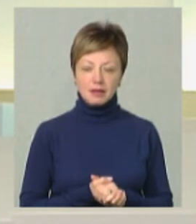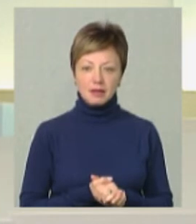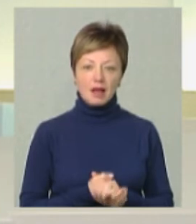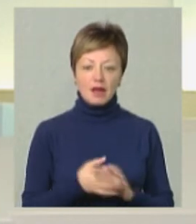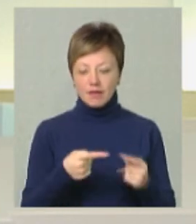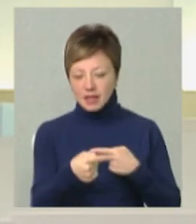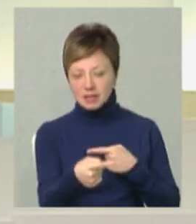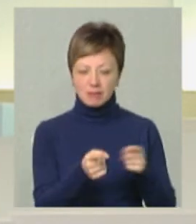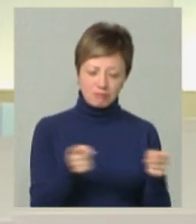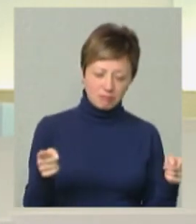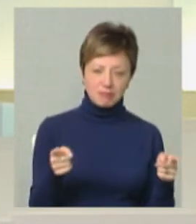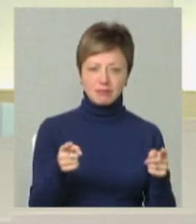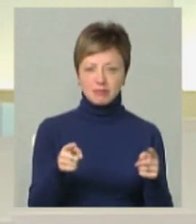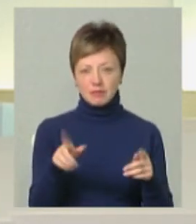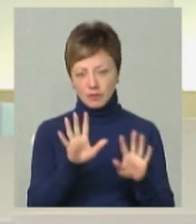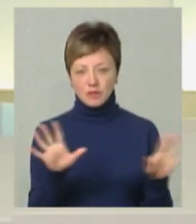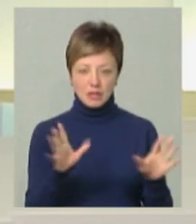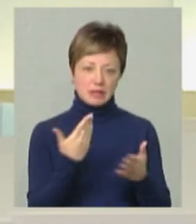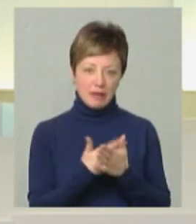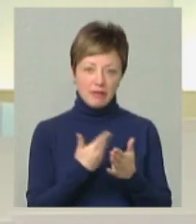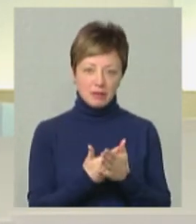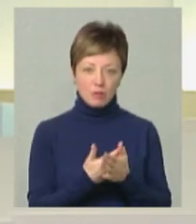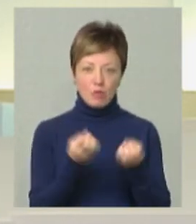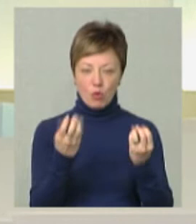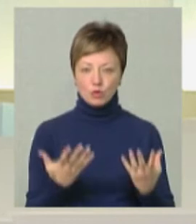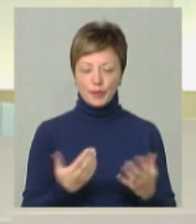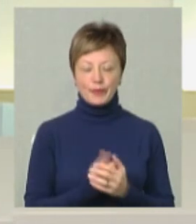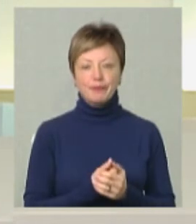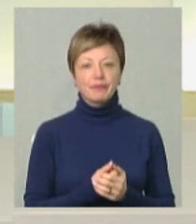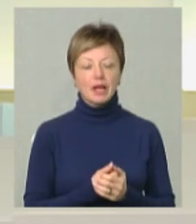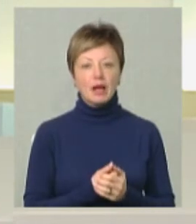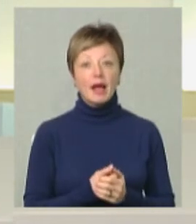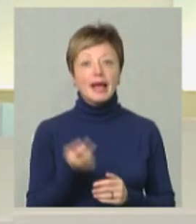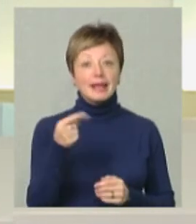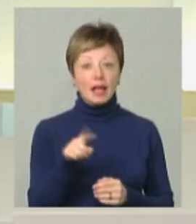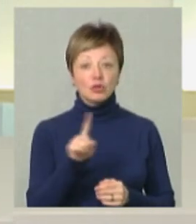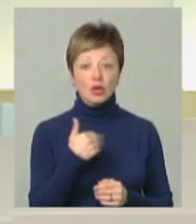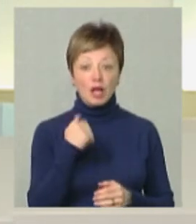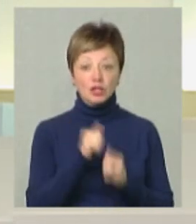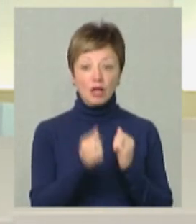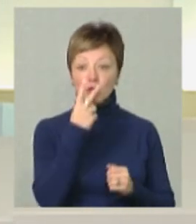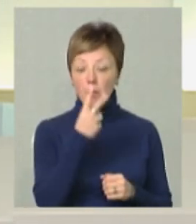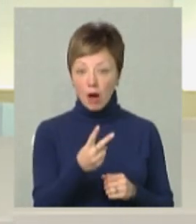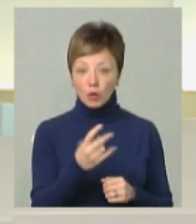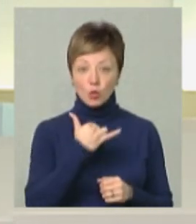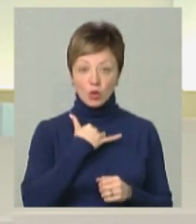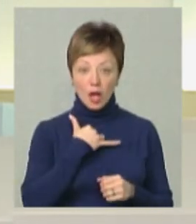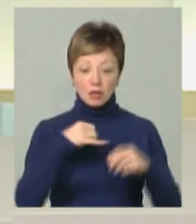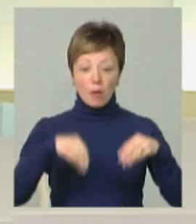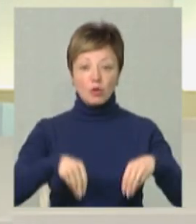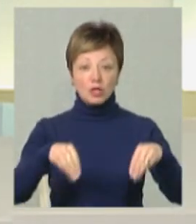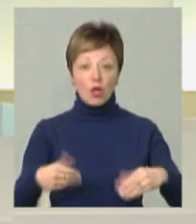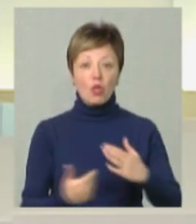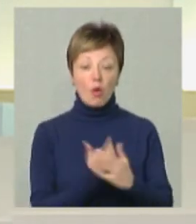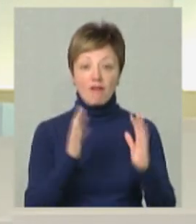яка відстань від дерева до дерева, і все здається просто. Те, що я часто бачу у наших посаджених